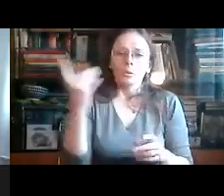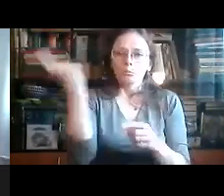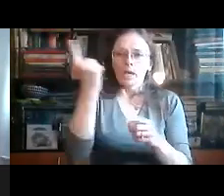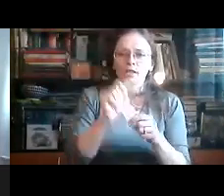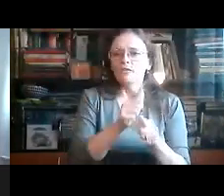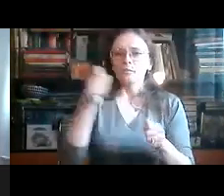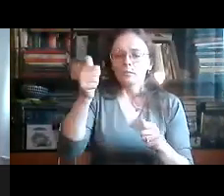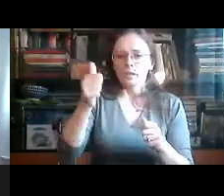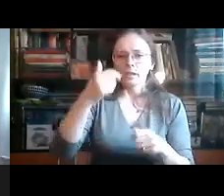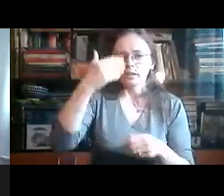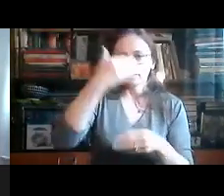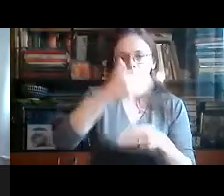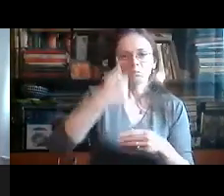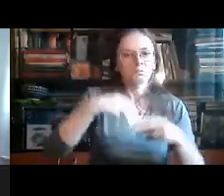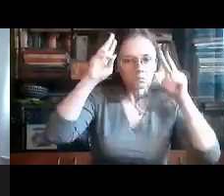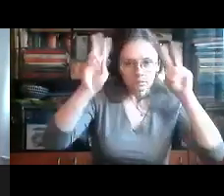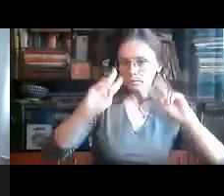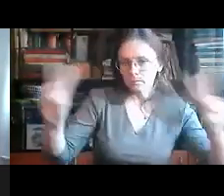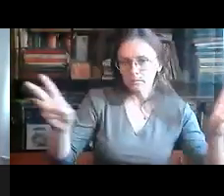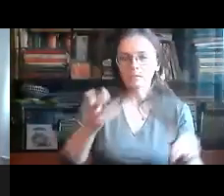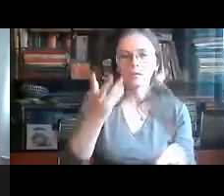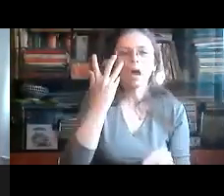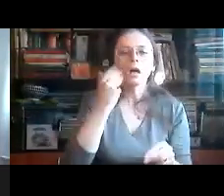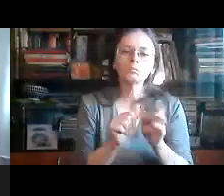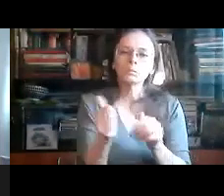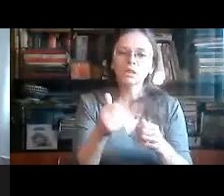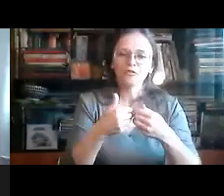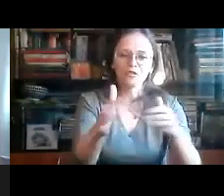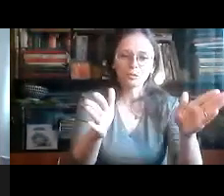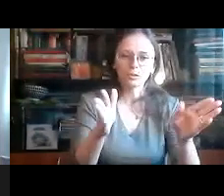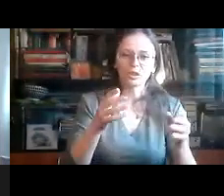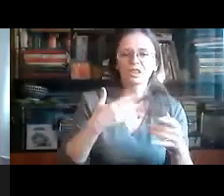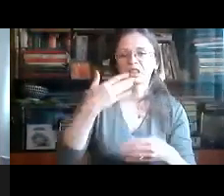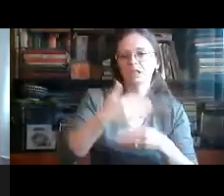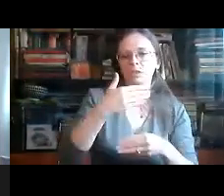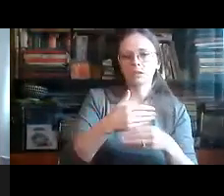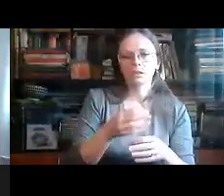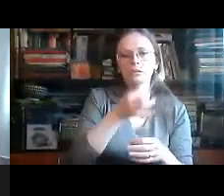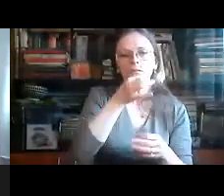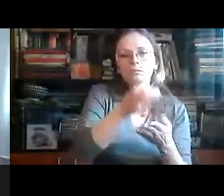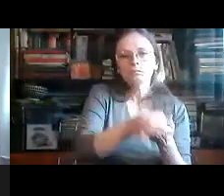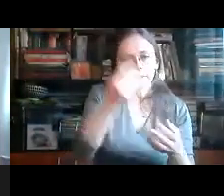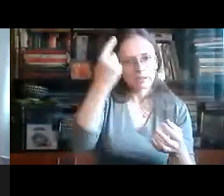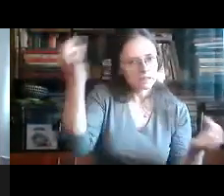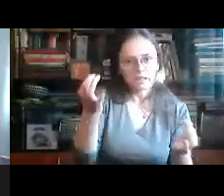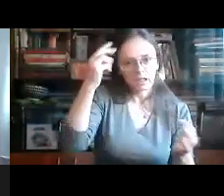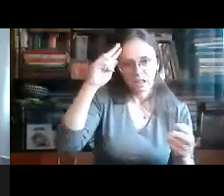все замораживается, и, наверное, там уже будем до следующего сезона смотреть.